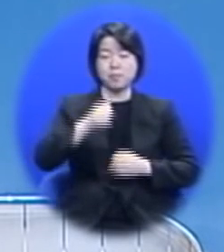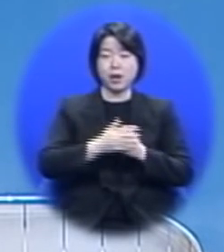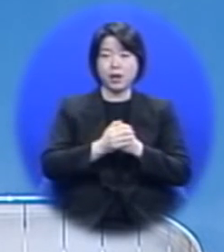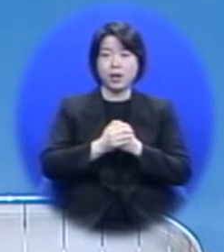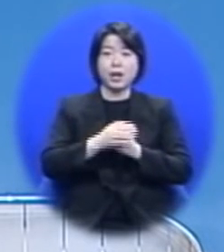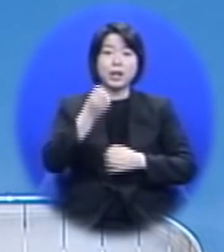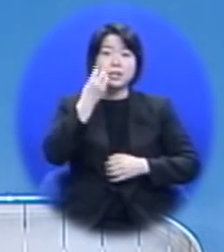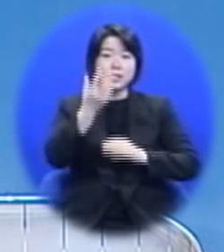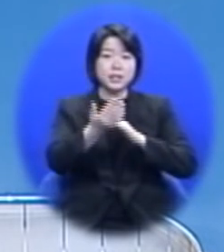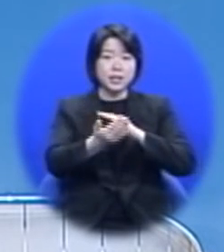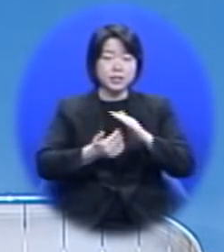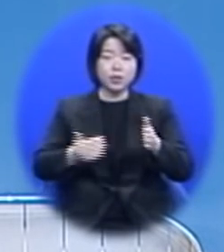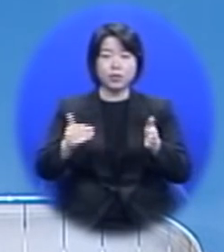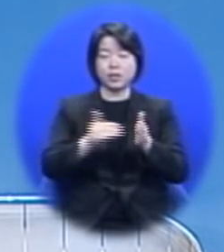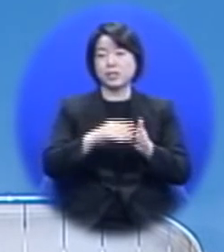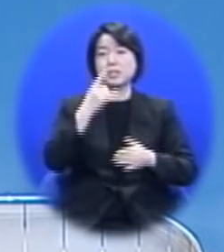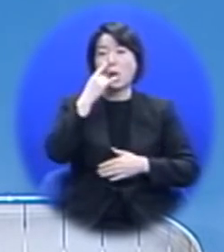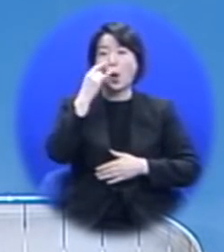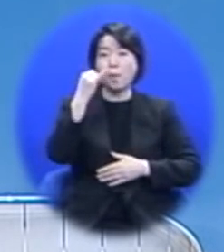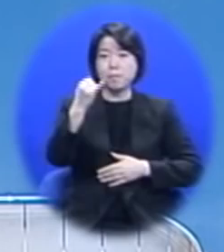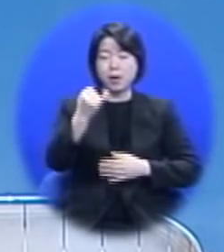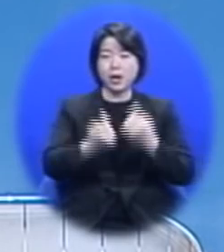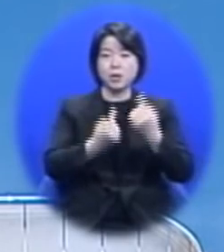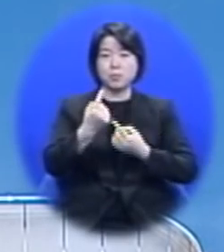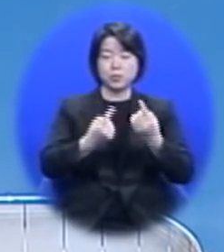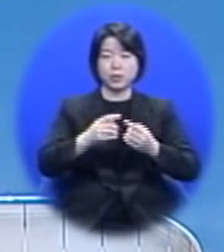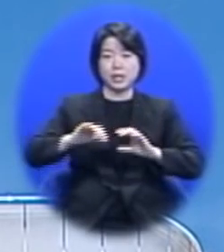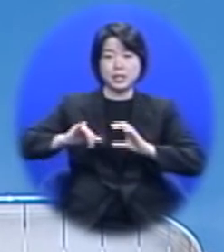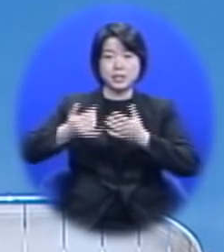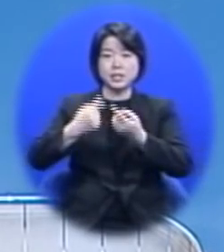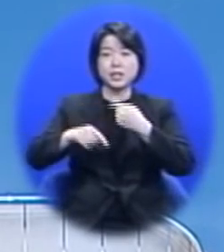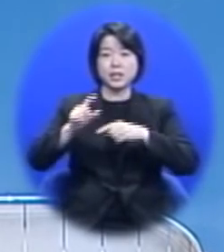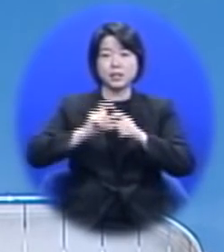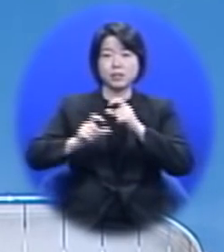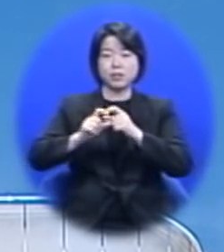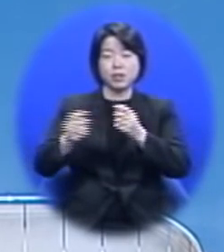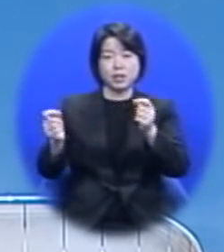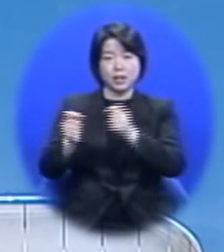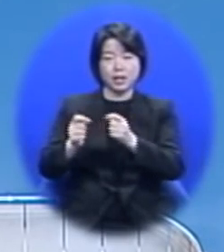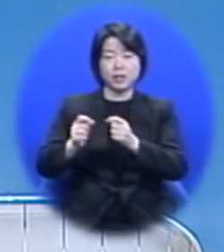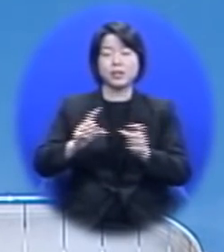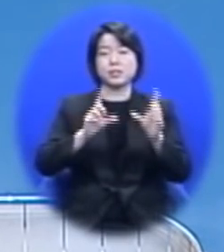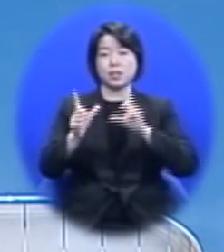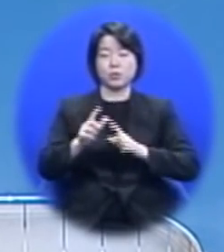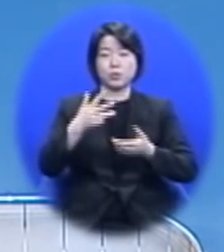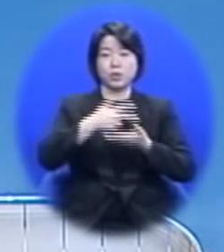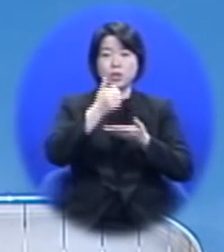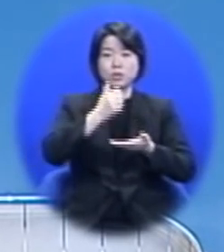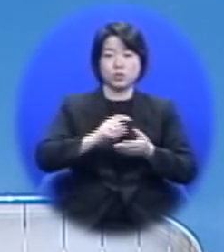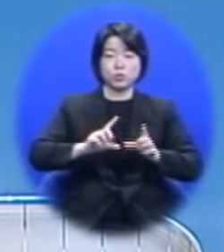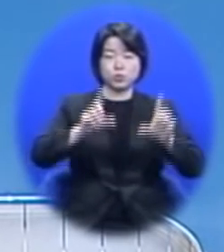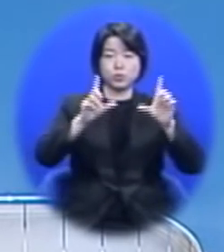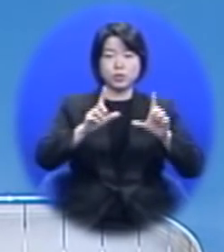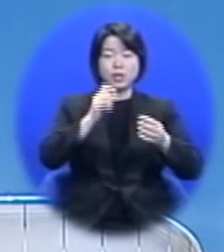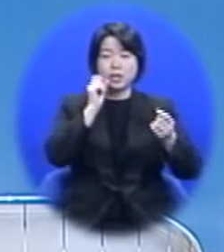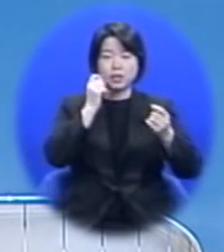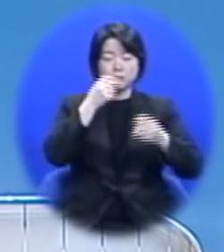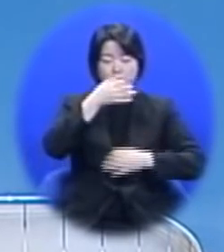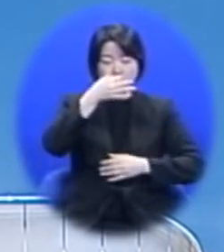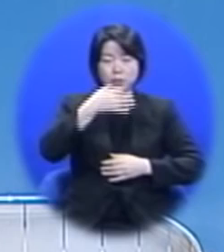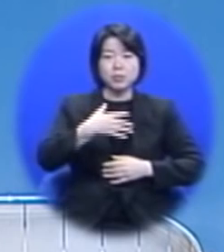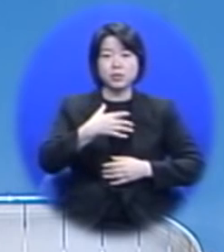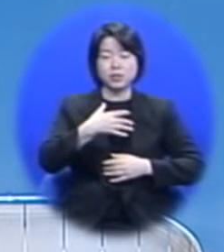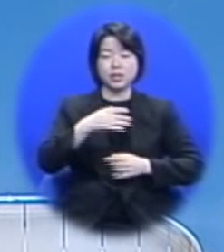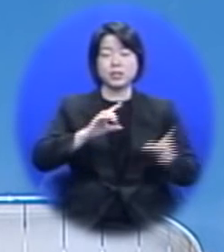전까지 엄마보다는 회사원에 가깝게 살았고 주일만 간신히 지키며 세상에 집중하고 살았습니다.